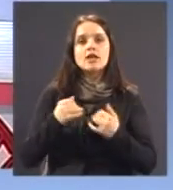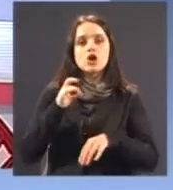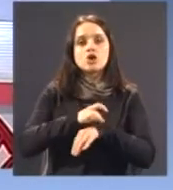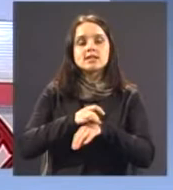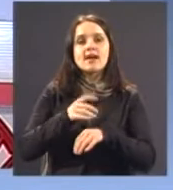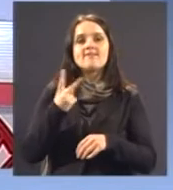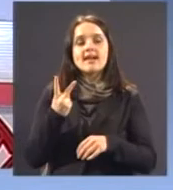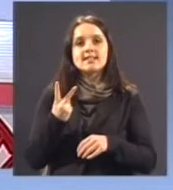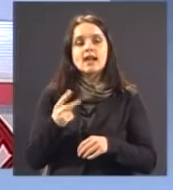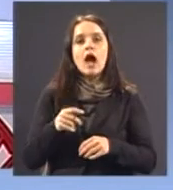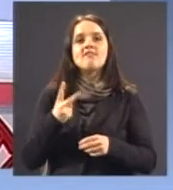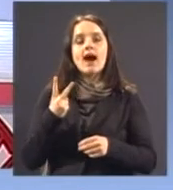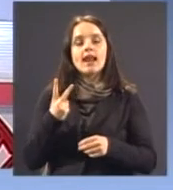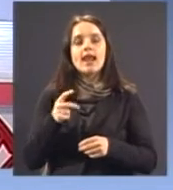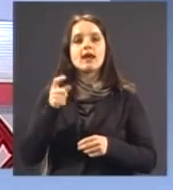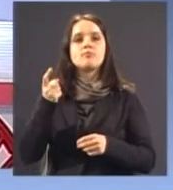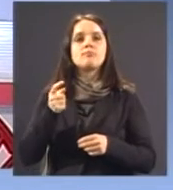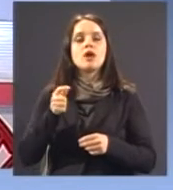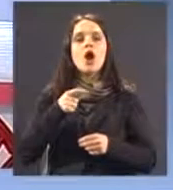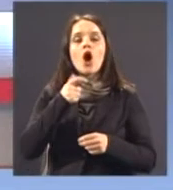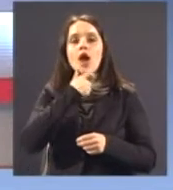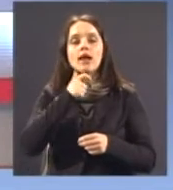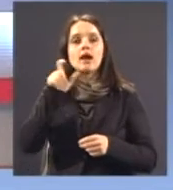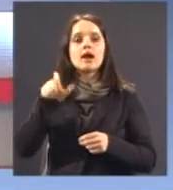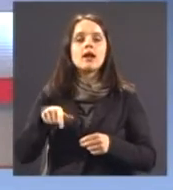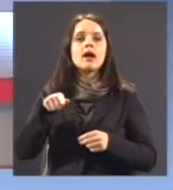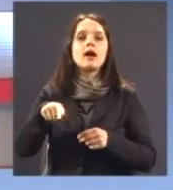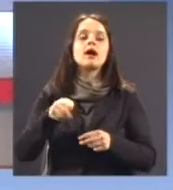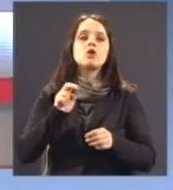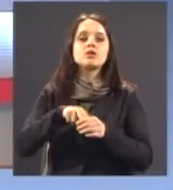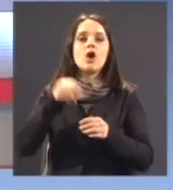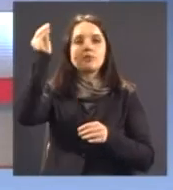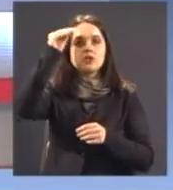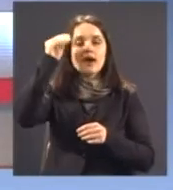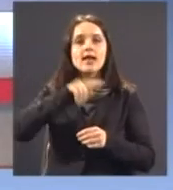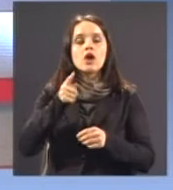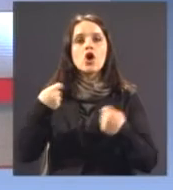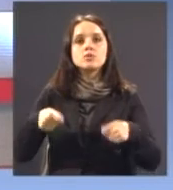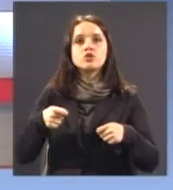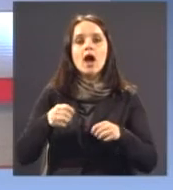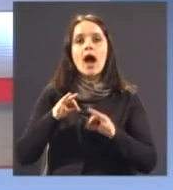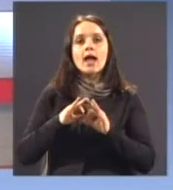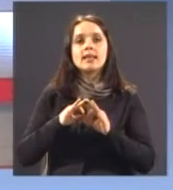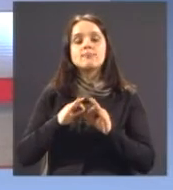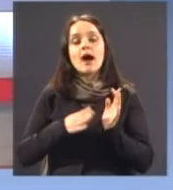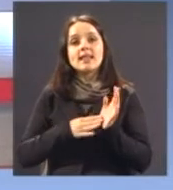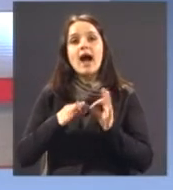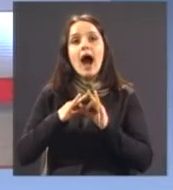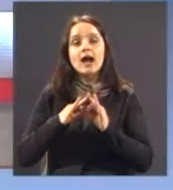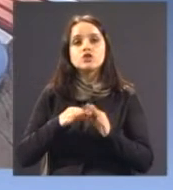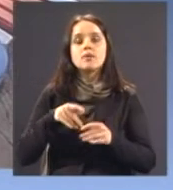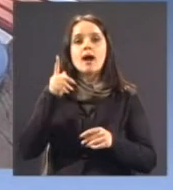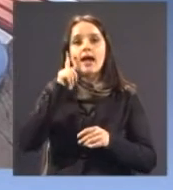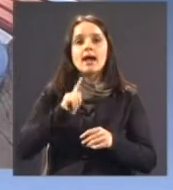Varunek, pionir inkluzivnog obrazovanja u Bosni i Hercegovini, i gospođa Majda Agić, majka djeteta s teškoćama u